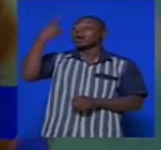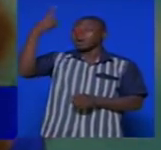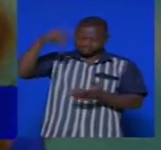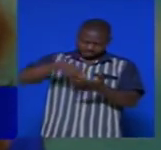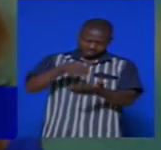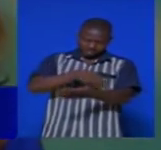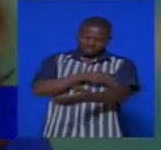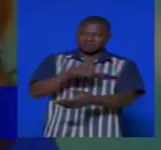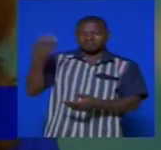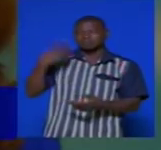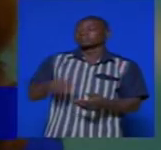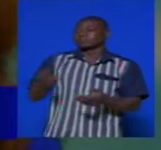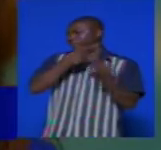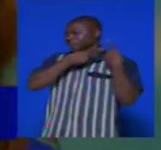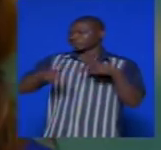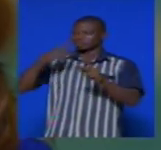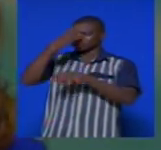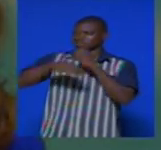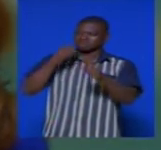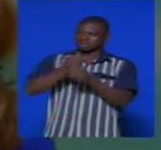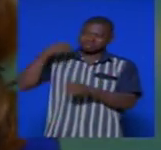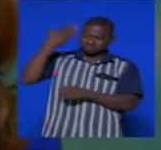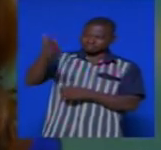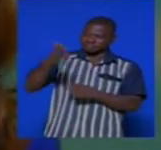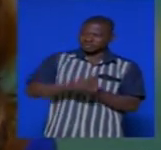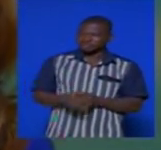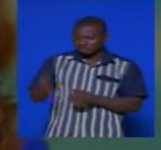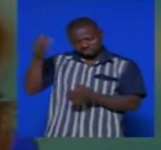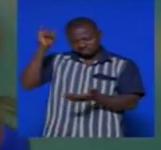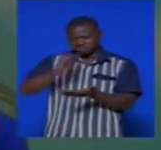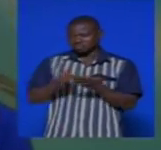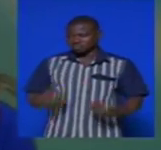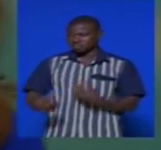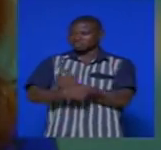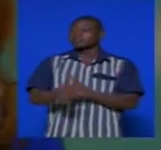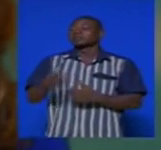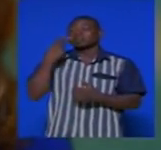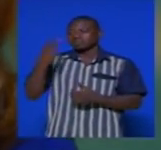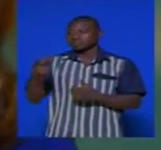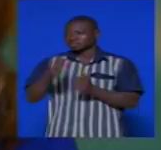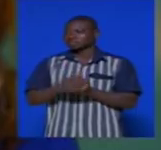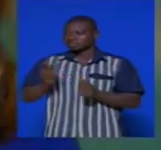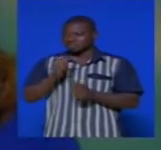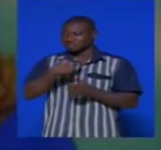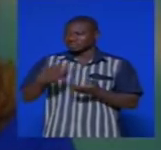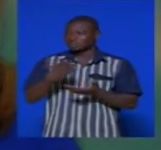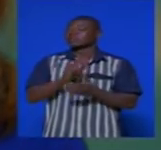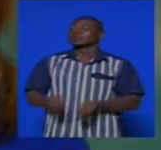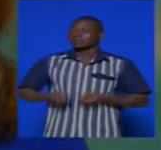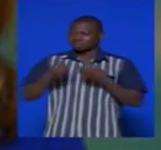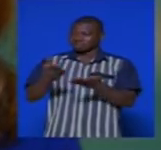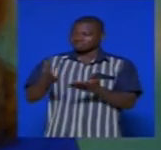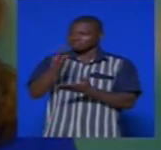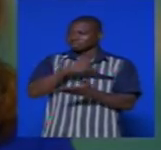années à venir. Et à ce jour, donc à cette revue, un petit peu à mi-parcours, nous avons déjà engagé près de la moitié de